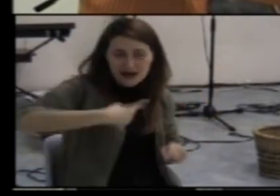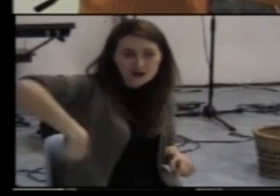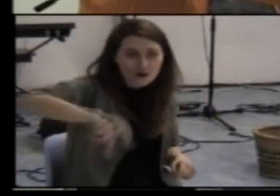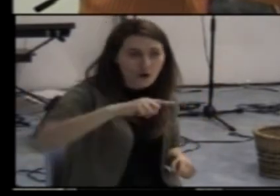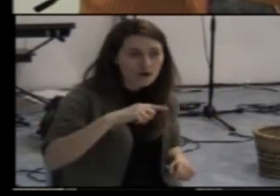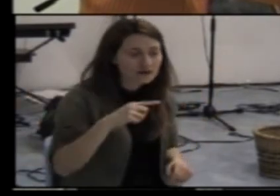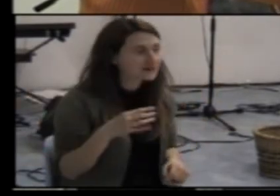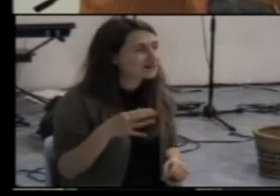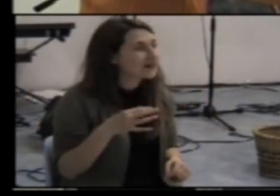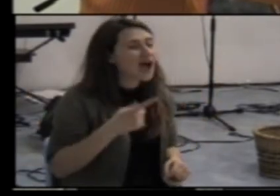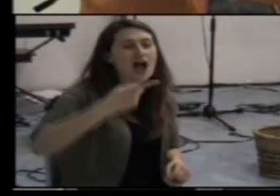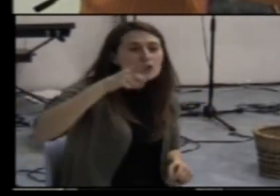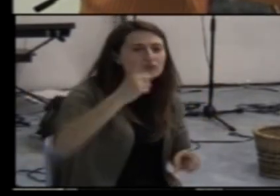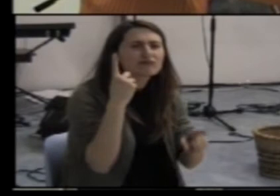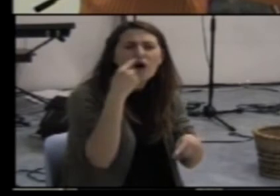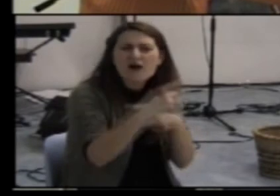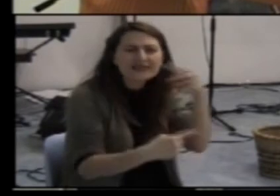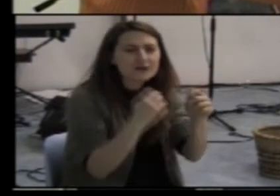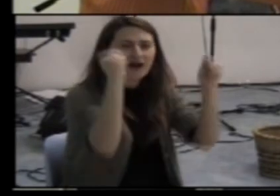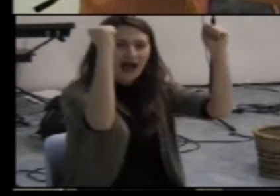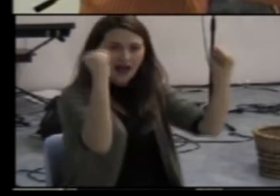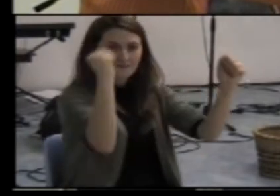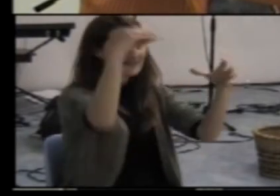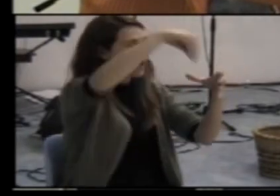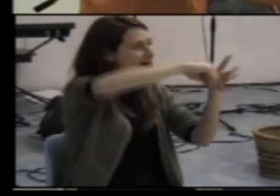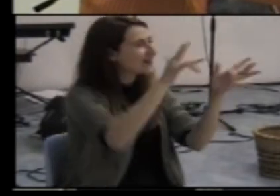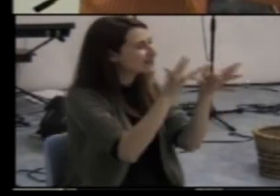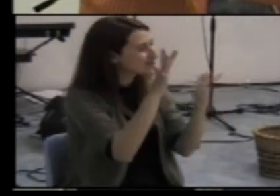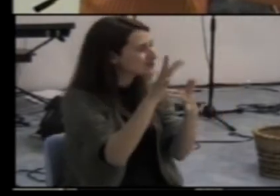Finché tu dimorerai in lui, tu sarai al sicuro.